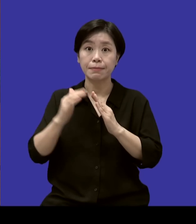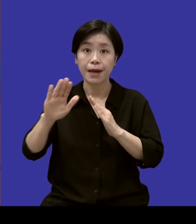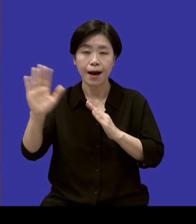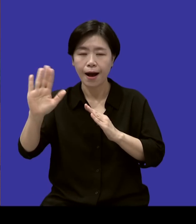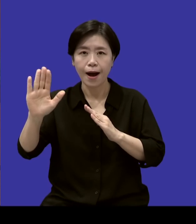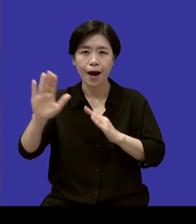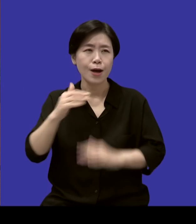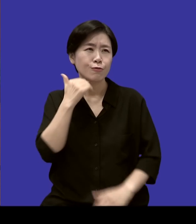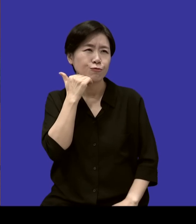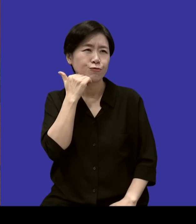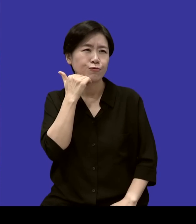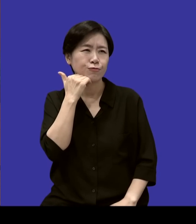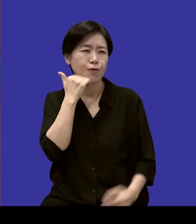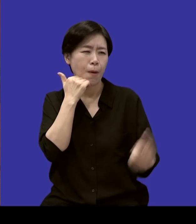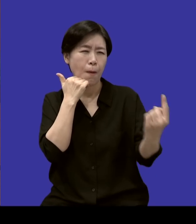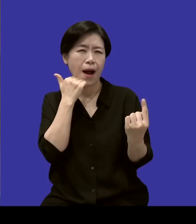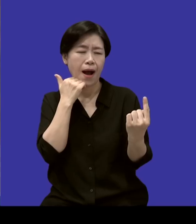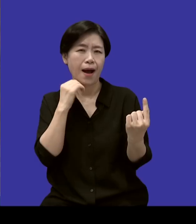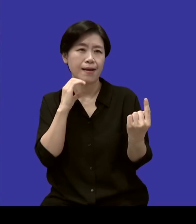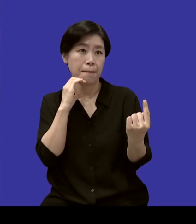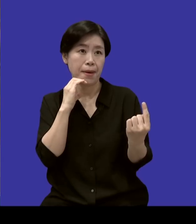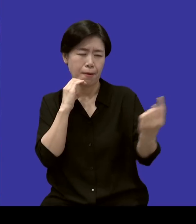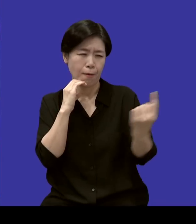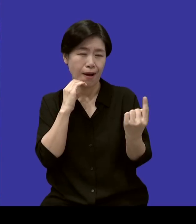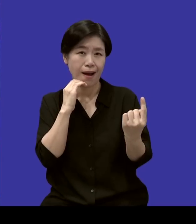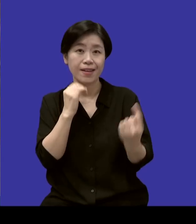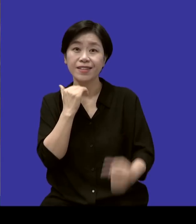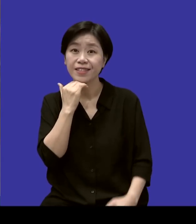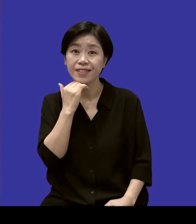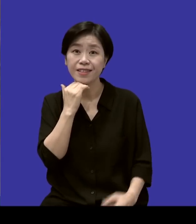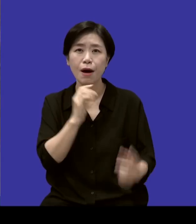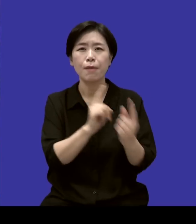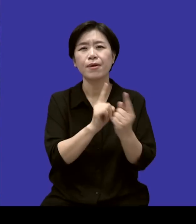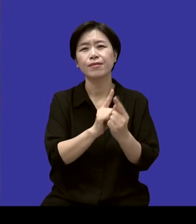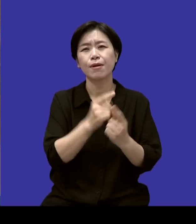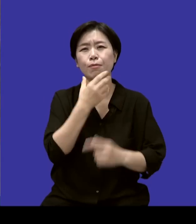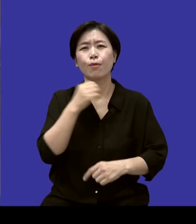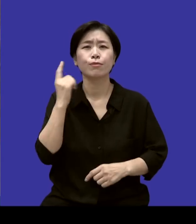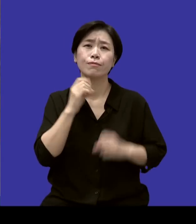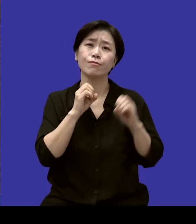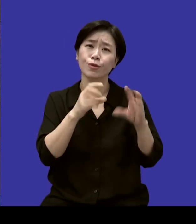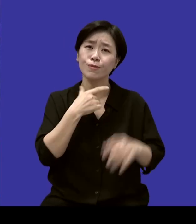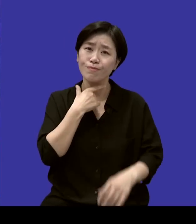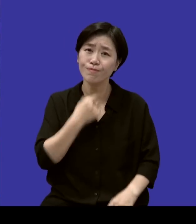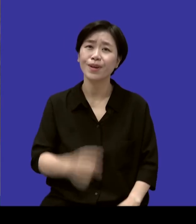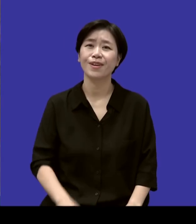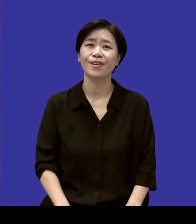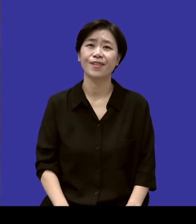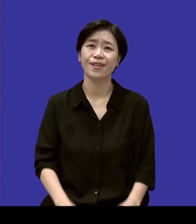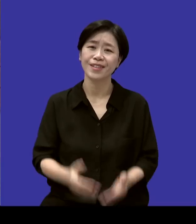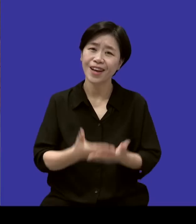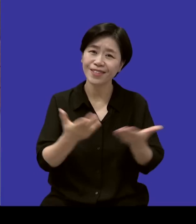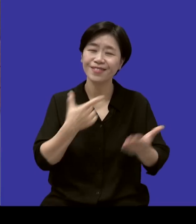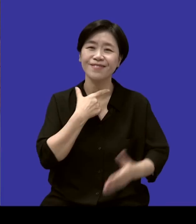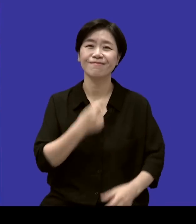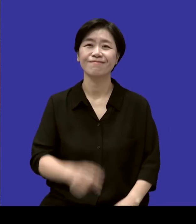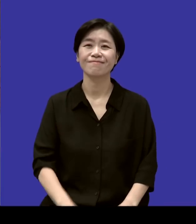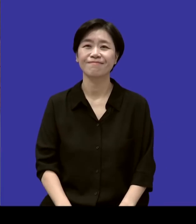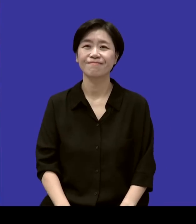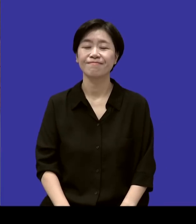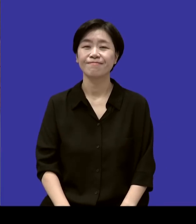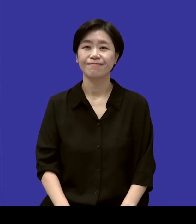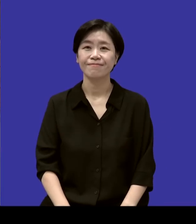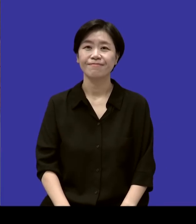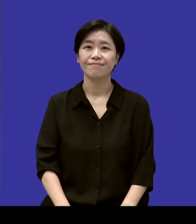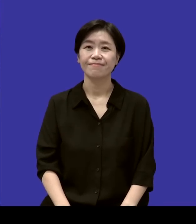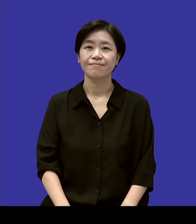아, 뭘 해야 되는군요. 네, 카페에서 기다리고 있다 누군가를 만나기를 기다리고 있어요. 어머나. 그래서 나눠야 돼요.